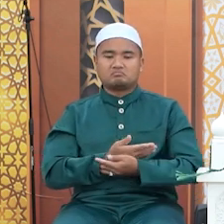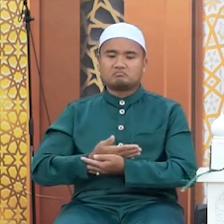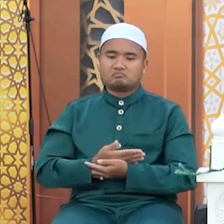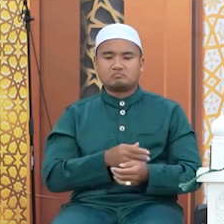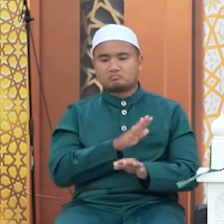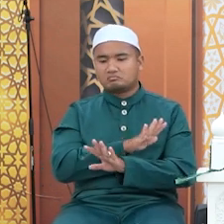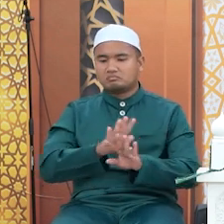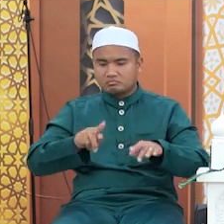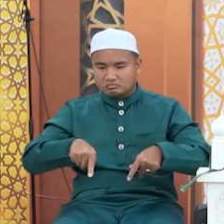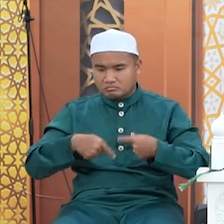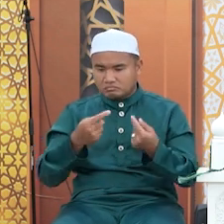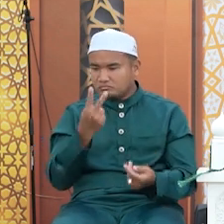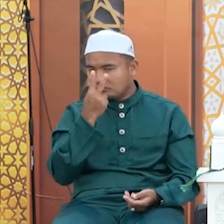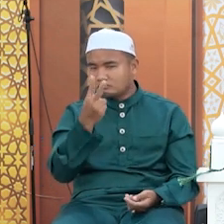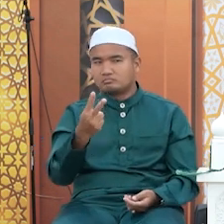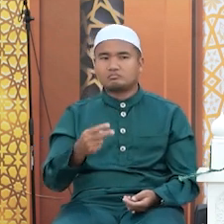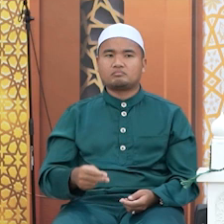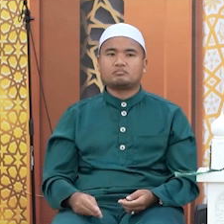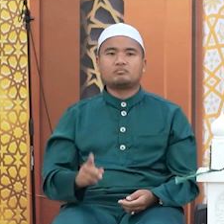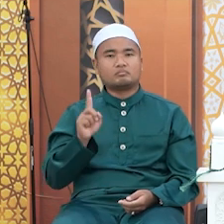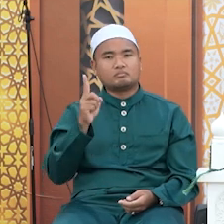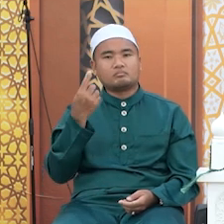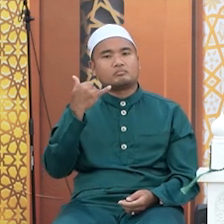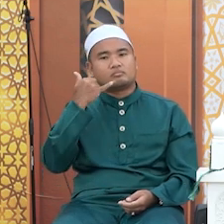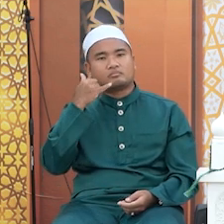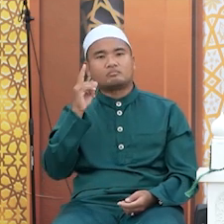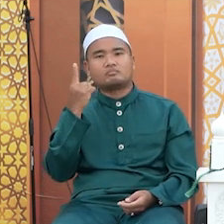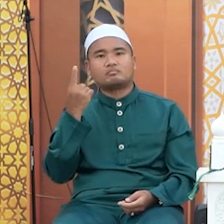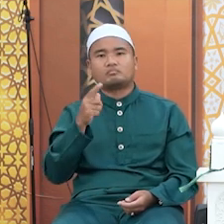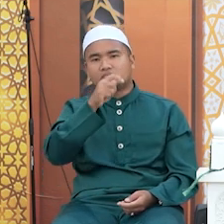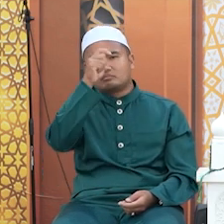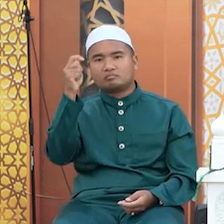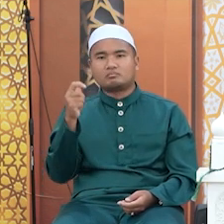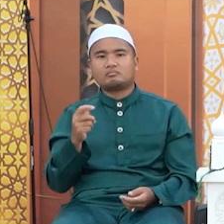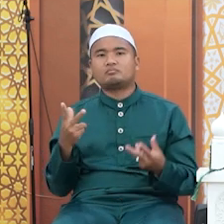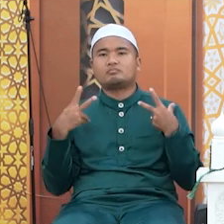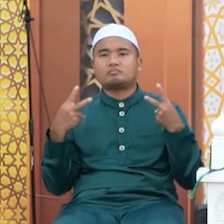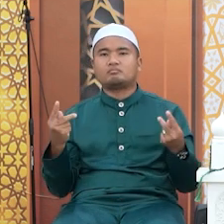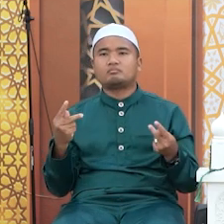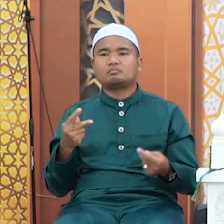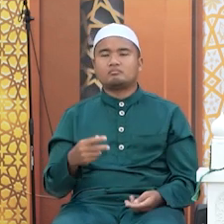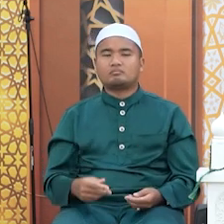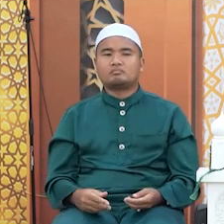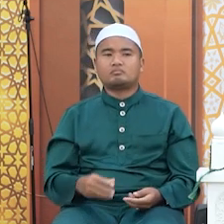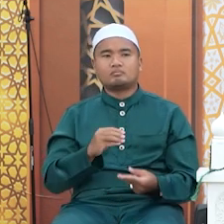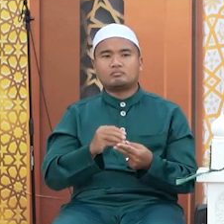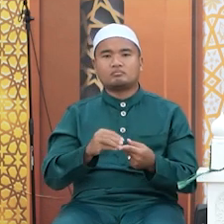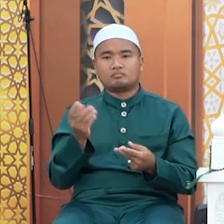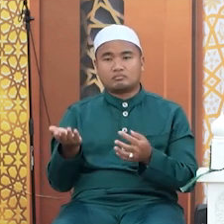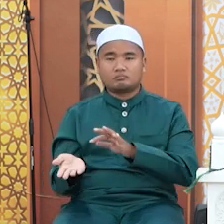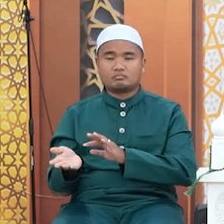nampak. Sekadar telefon dia, ayah saya sihat lagi, sakit. Kenapa tanya? Dah kalau mati, ingat nak bagi pesaka dah. Ha,